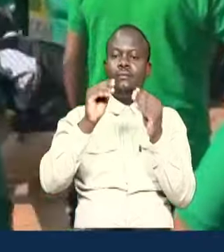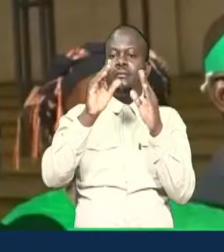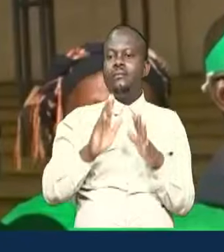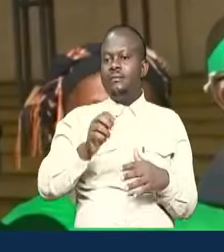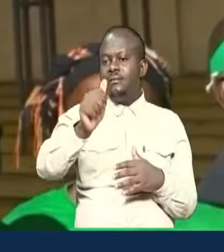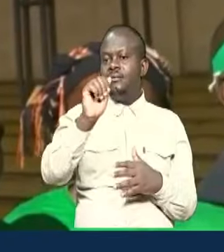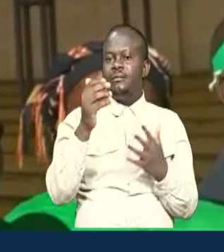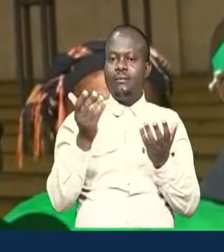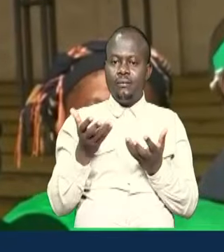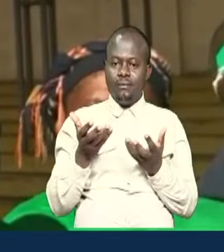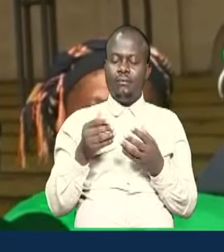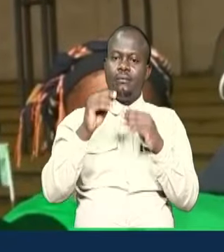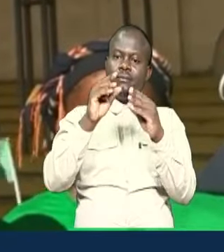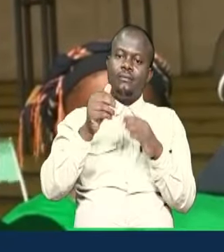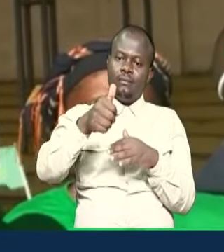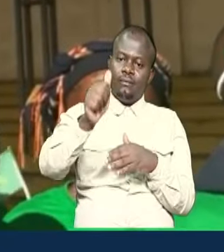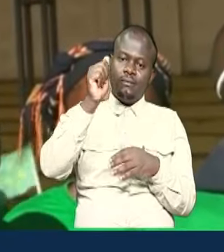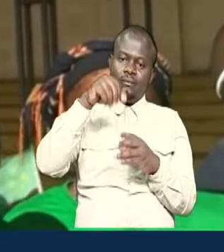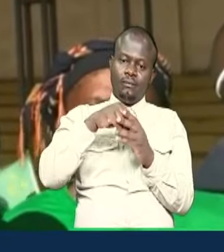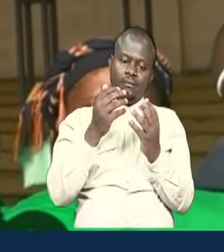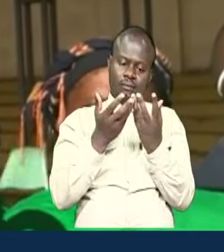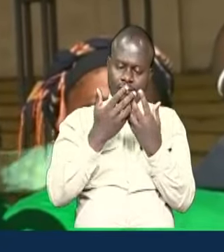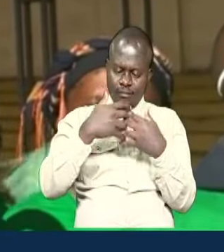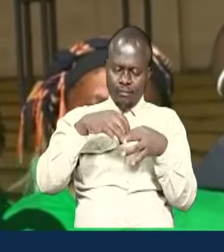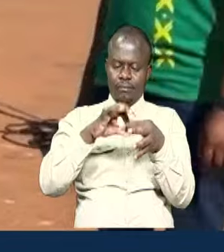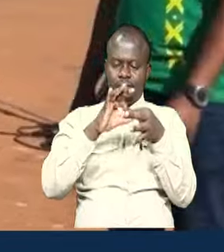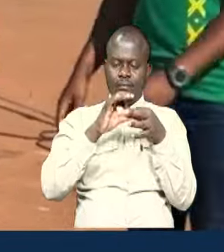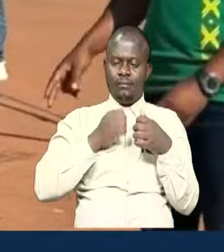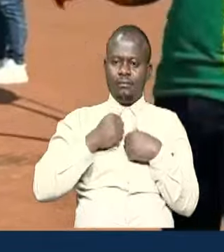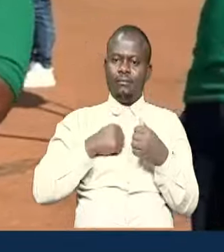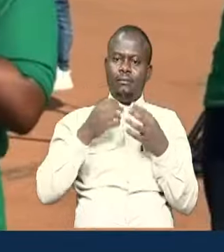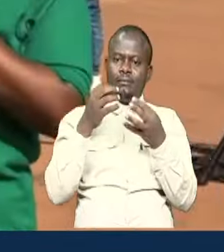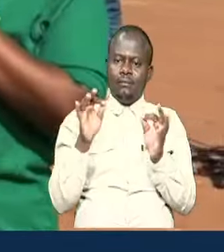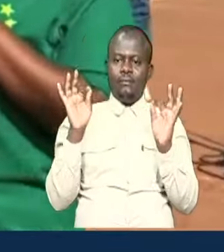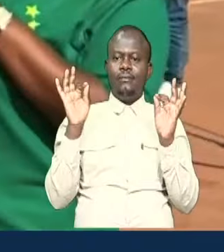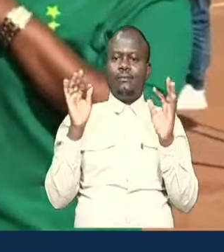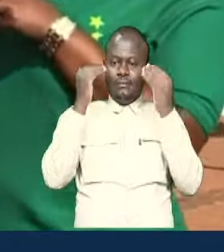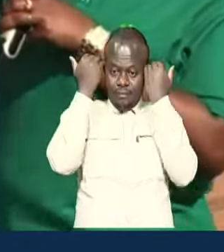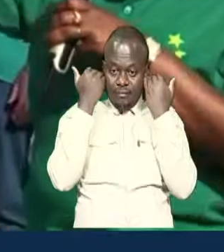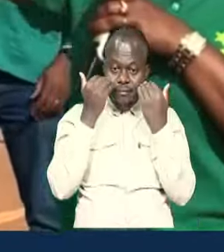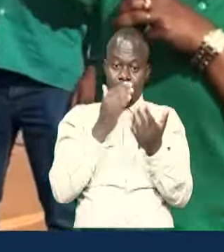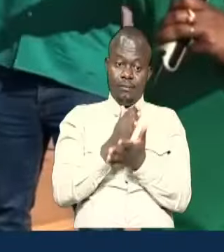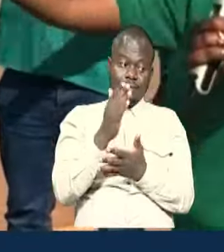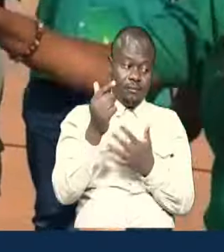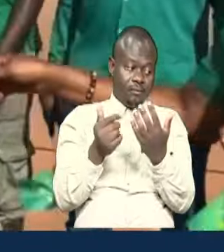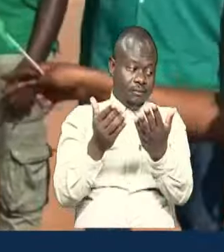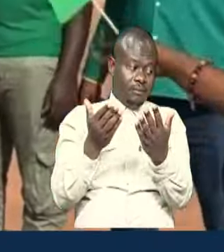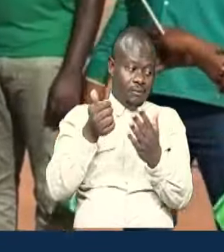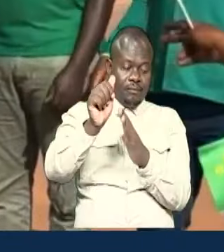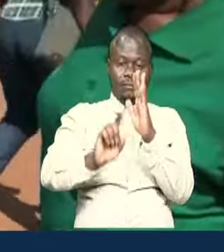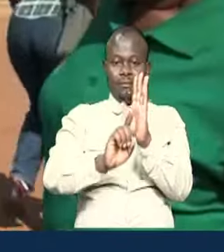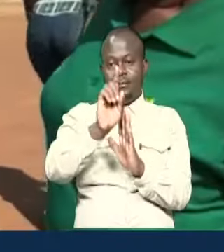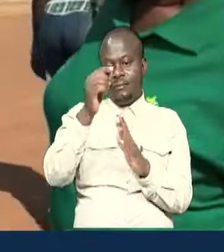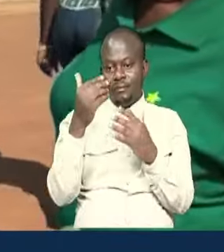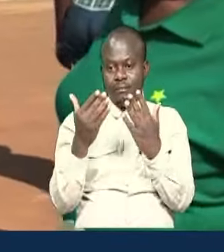iyi. Inyigisho yabo ni iyi, irimo bwa bumwe bw'abanyarwanda, irimo kwa kwishyura ukizana. Ubutabera koko burahari, iryo terambere